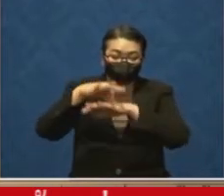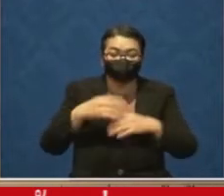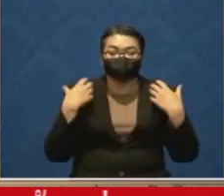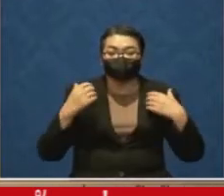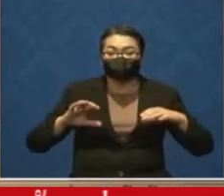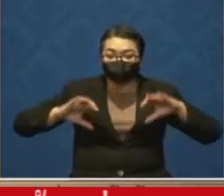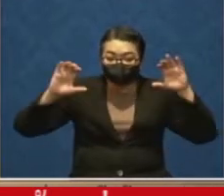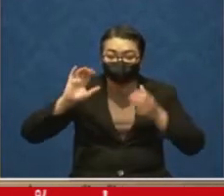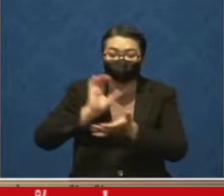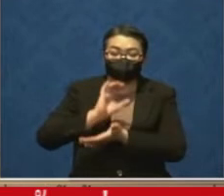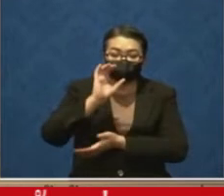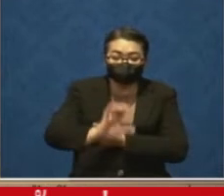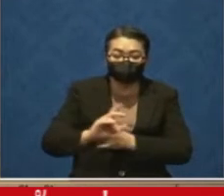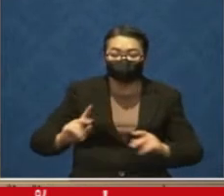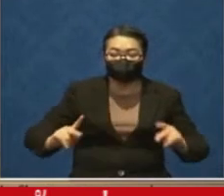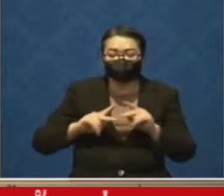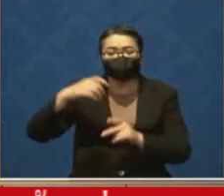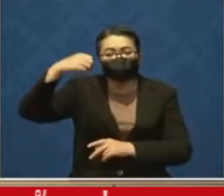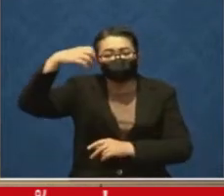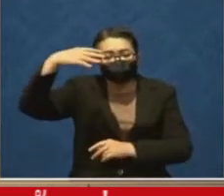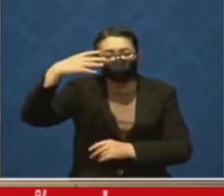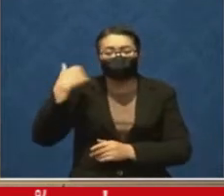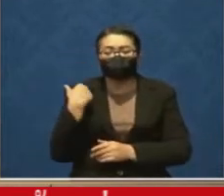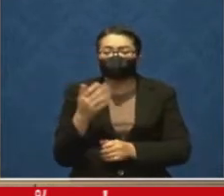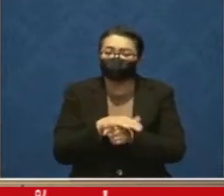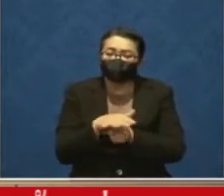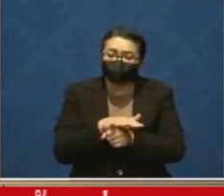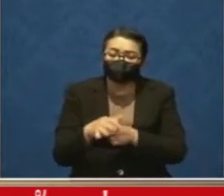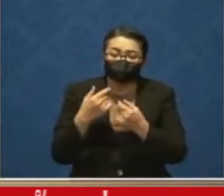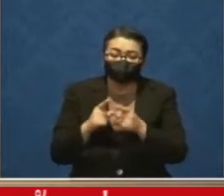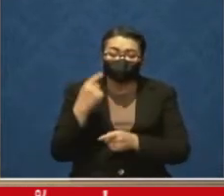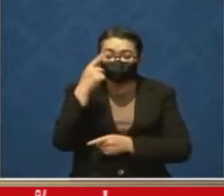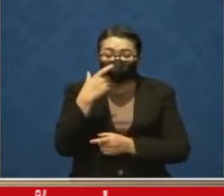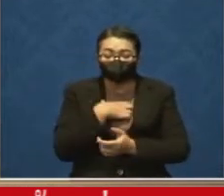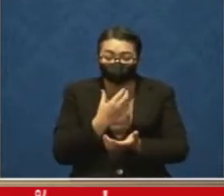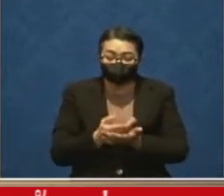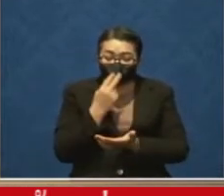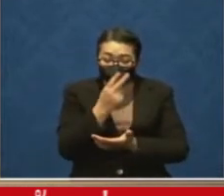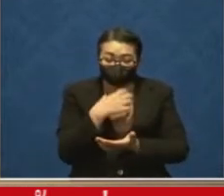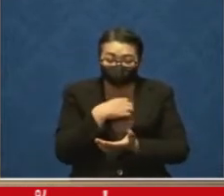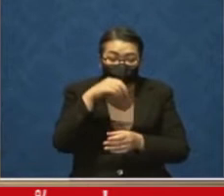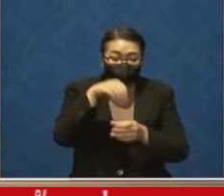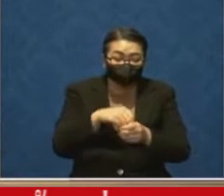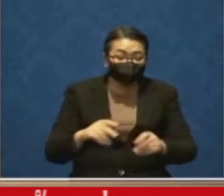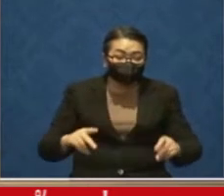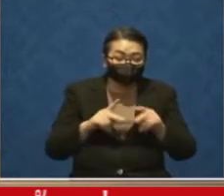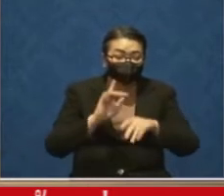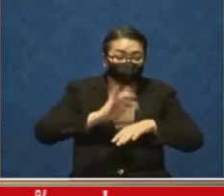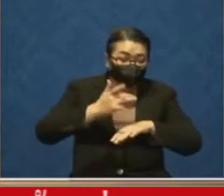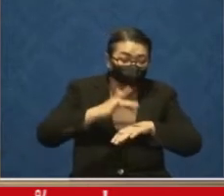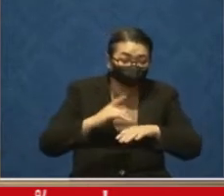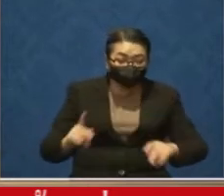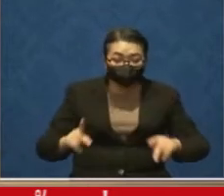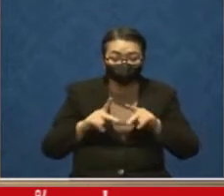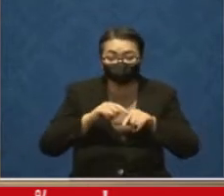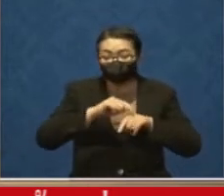าลงบในกระสูพลังานไม่เยอะครับแต่ใครๆก็อยากดูกระสูงนี้ครับสัย